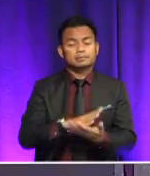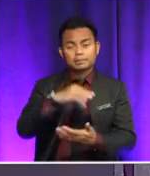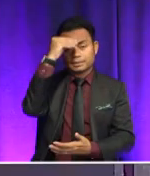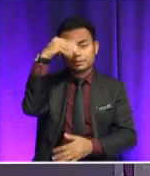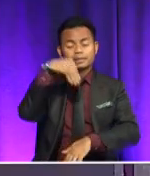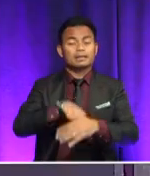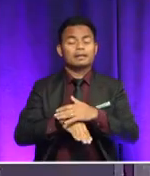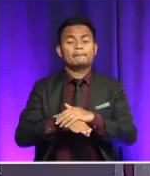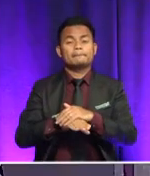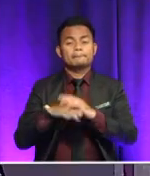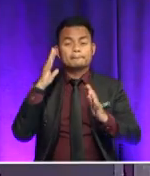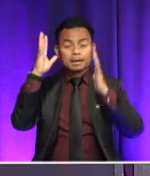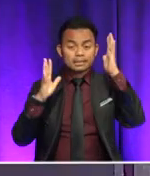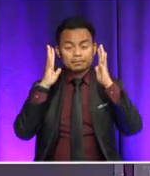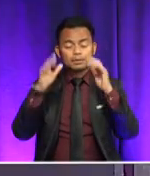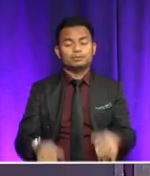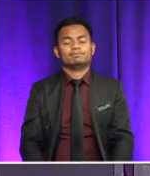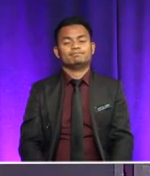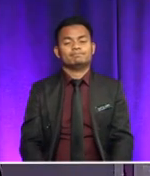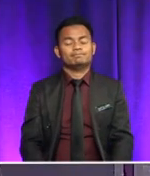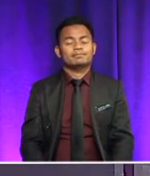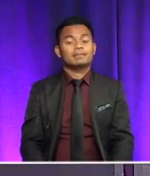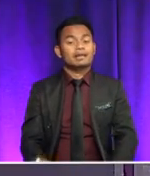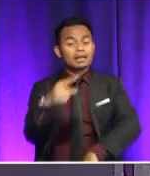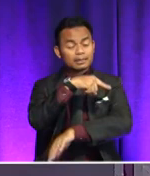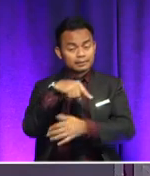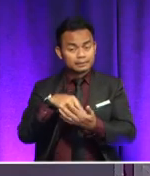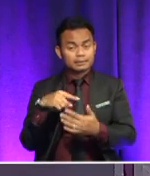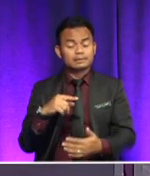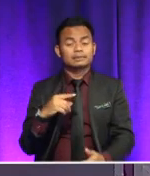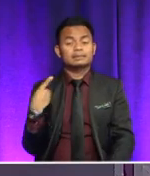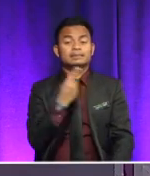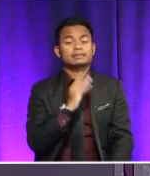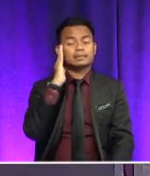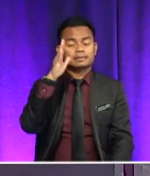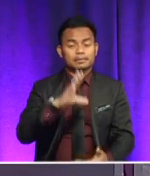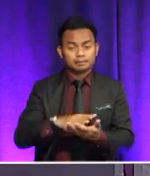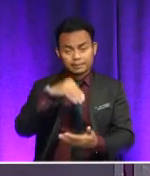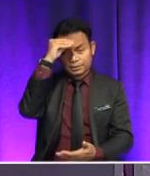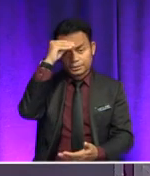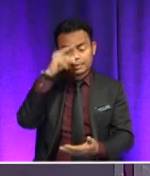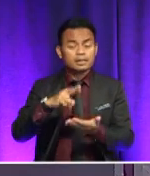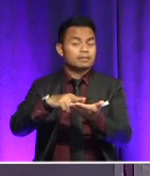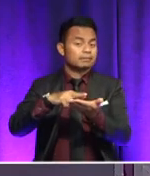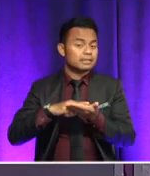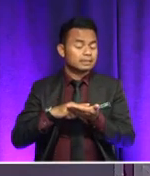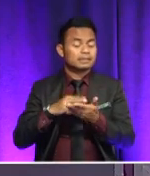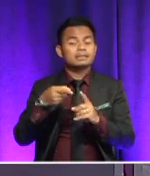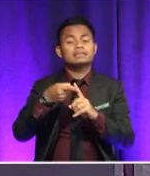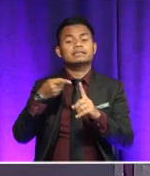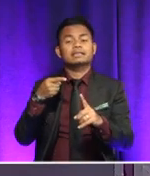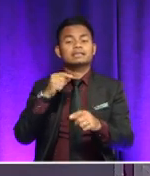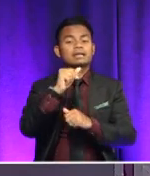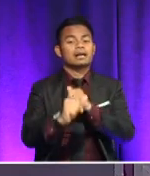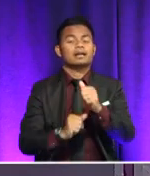hari ini kita akan belajar yaitu rezeki daripada alam yang ada di depan Irfan sana semuanya